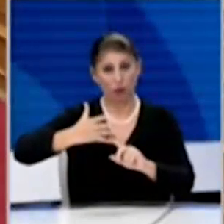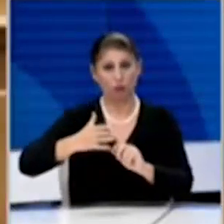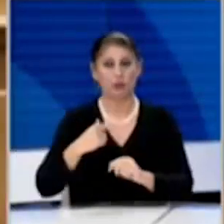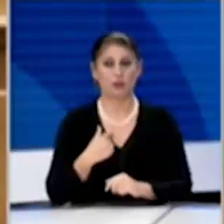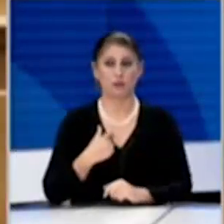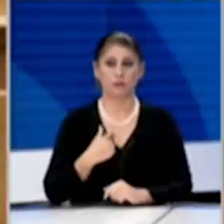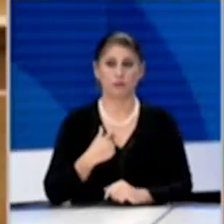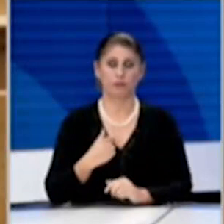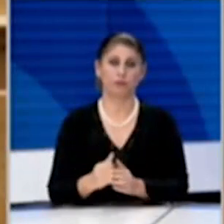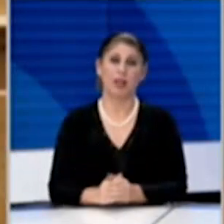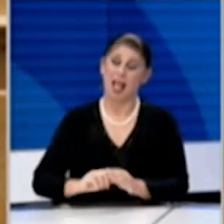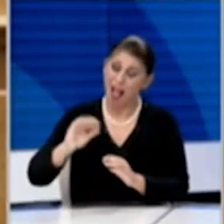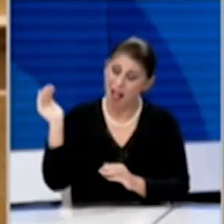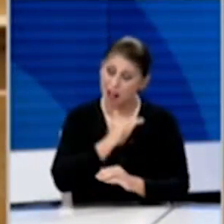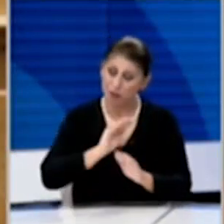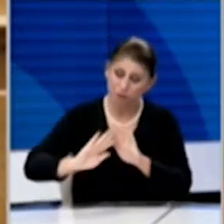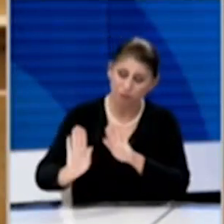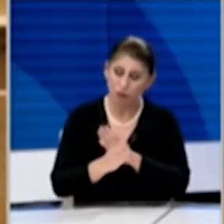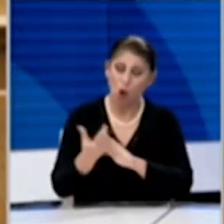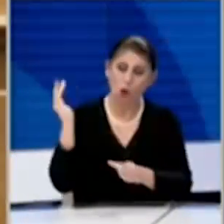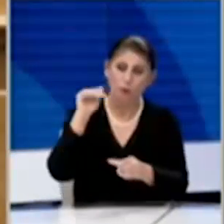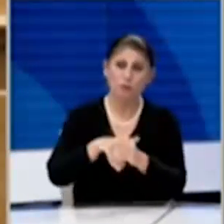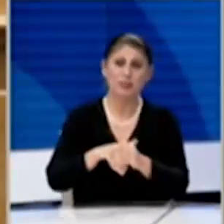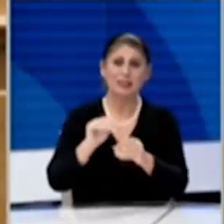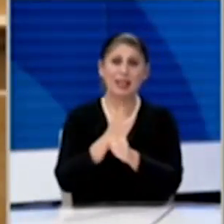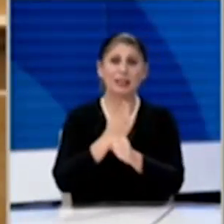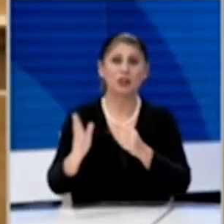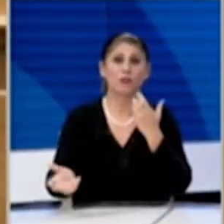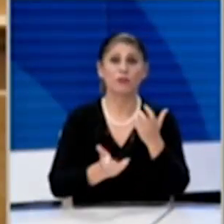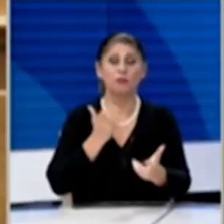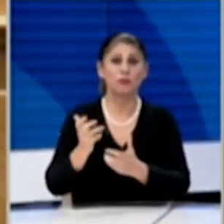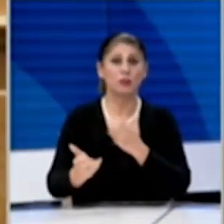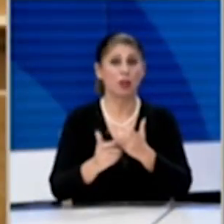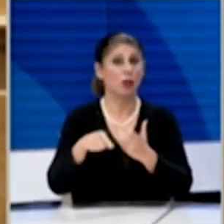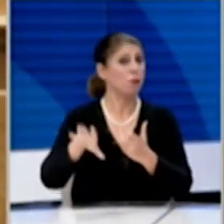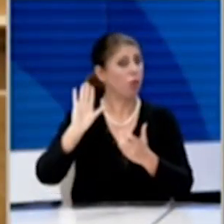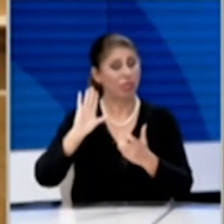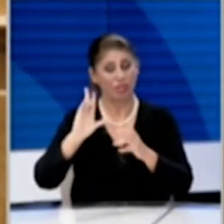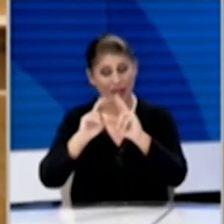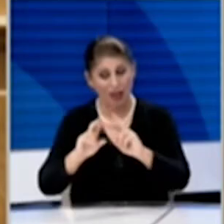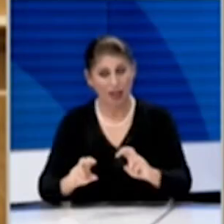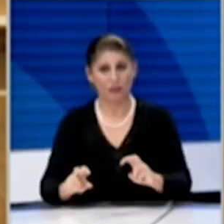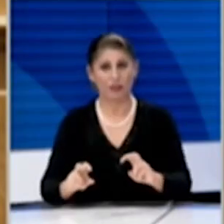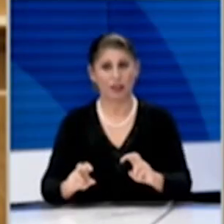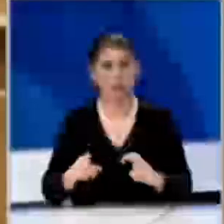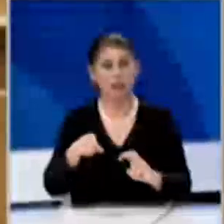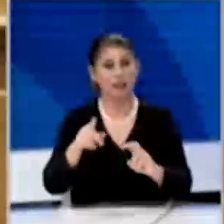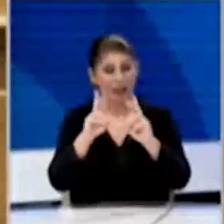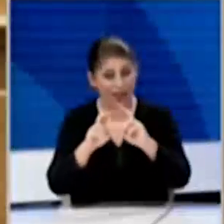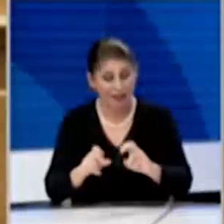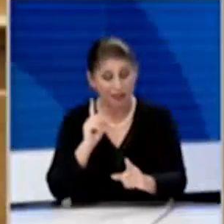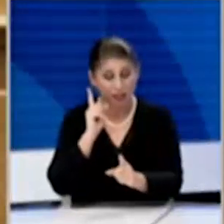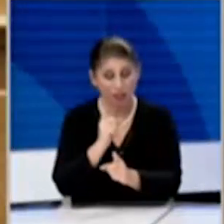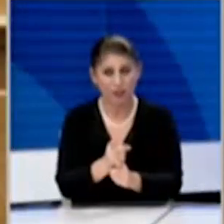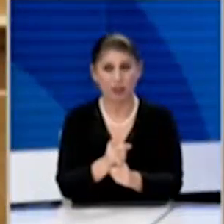να αποτάξετε άμεσα όποιους ενέχονται σε καταστροφικές πυρκαγιές, οι οποίες δεν ελέγχθηκαν, και να εξετάσετε